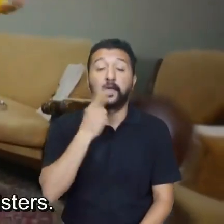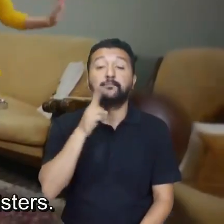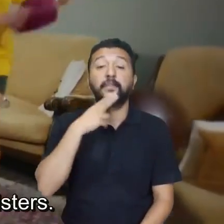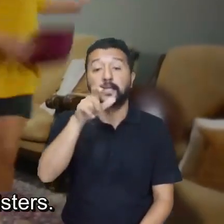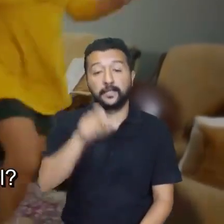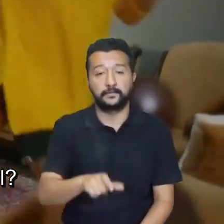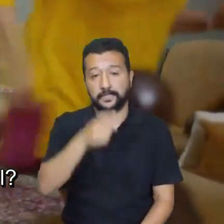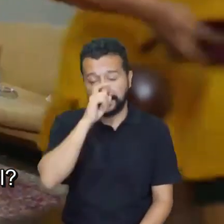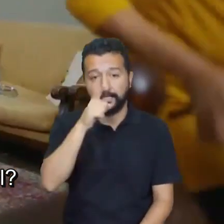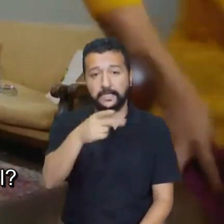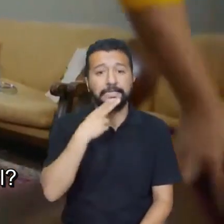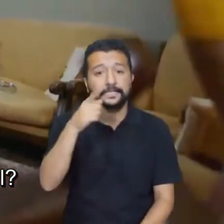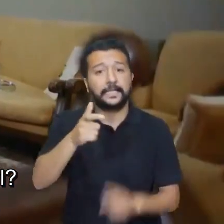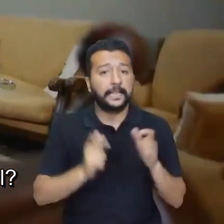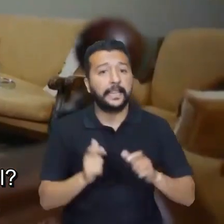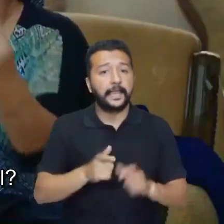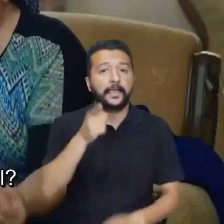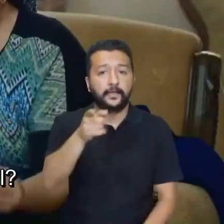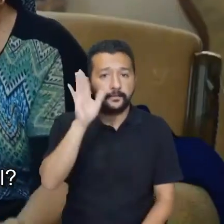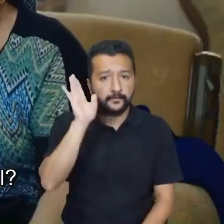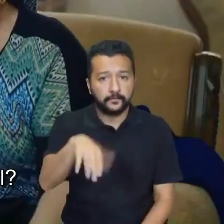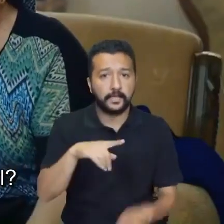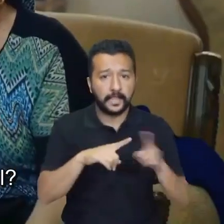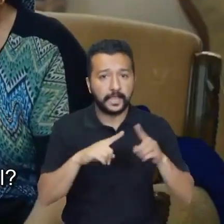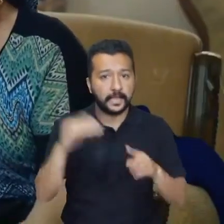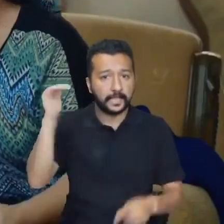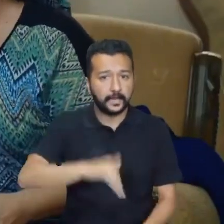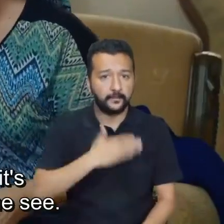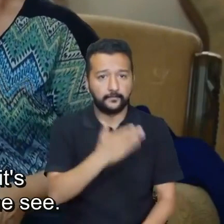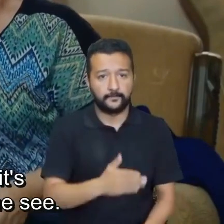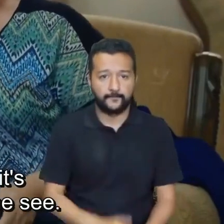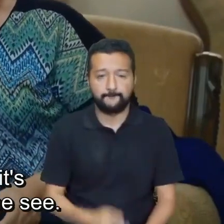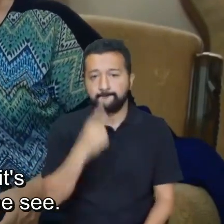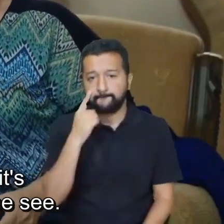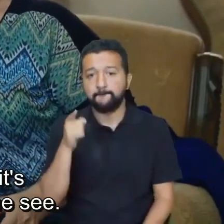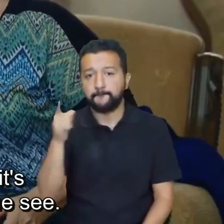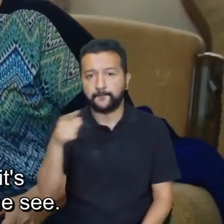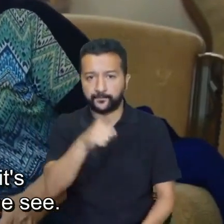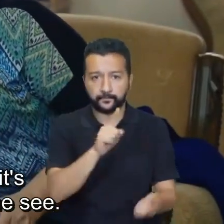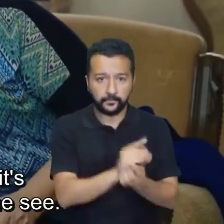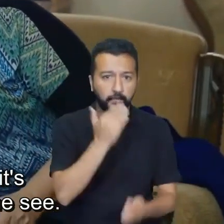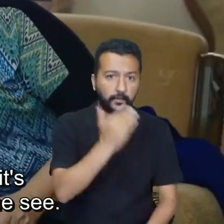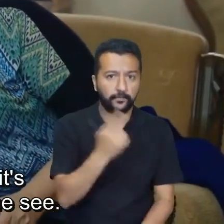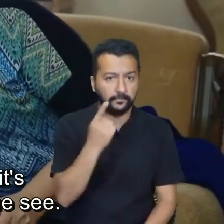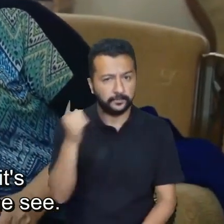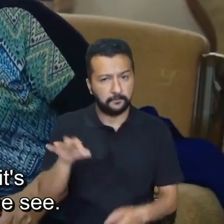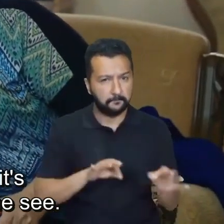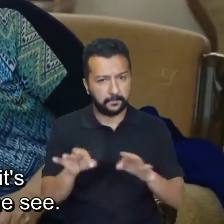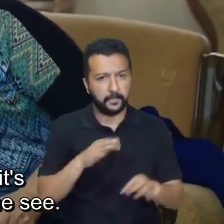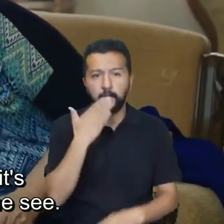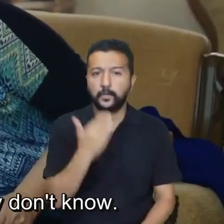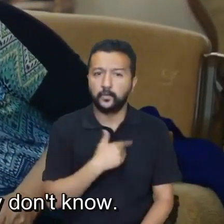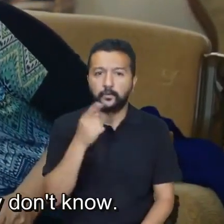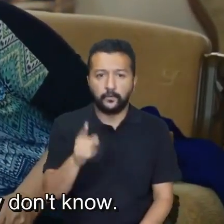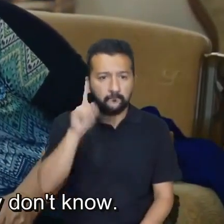Ablaların ablası be. Ya kız nereye gidiyorsun? Tarık geliyor bugün. Bana bak. Sana söylemiştir. Bir şeyler çeviriyor bu.